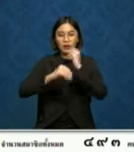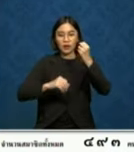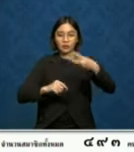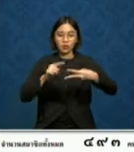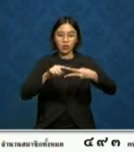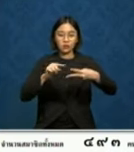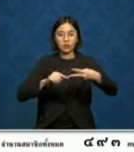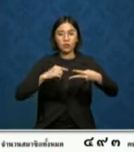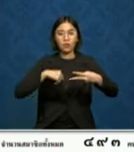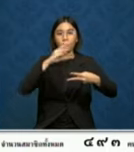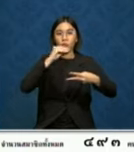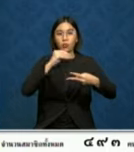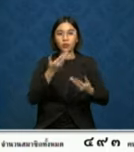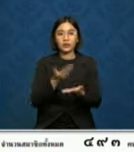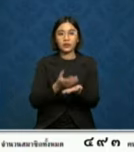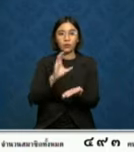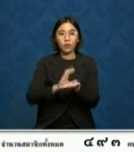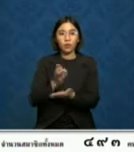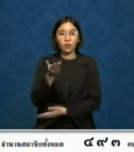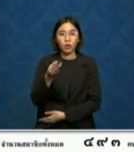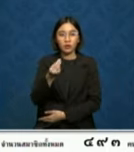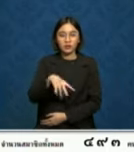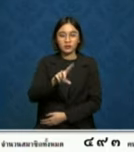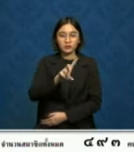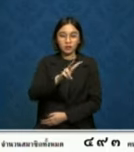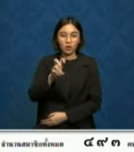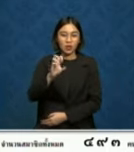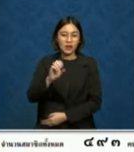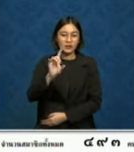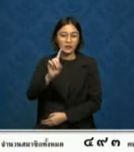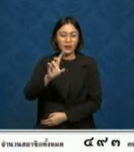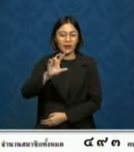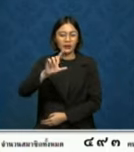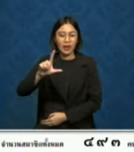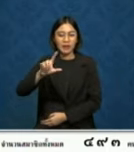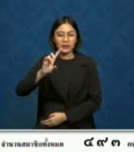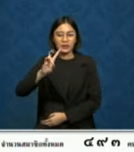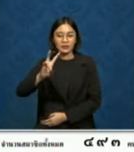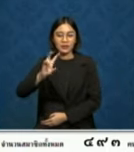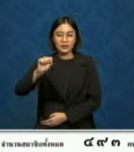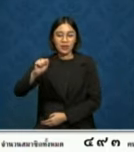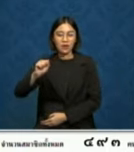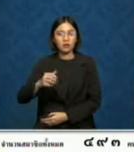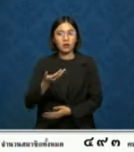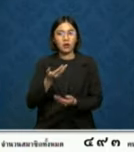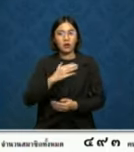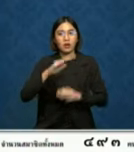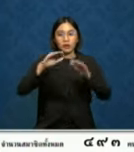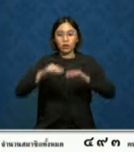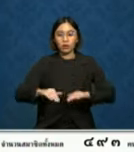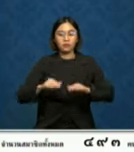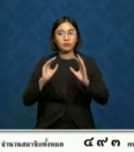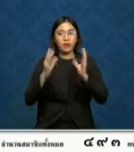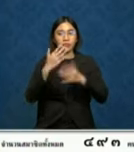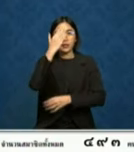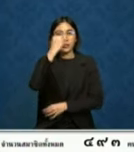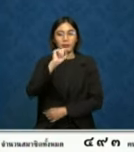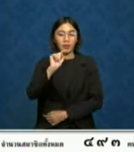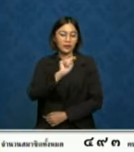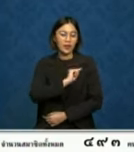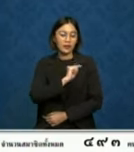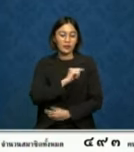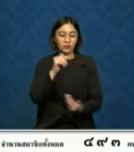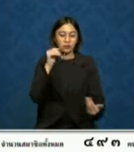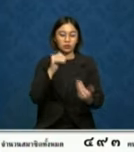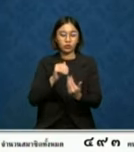ผมพูดถึงก็ใช้งบประมาณขอมา 258ล้าน 700,000กว่าบาทนะครับผมไม่ได้ปรับรถแม้แต่บาทเดียวเพราะนี่คือหน้าที่